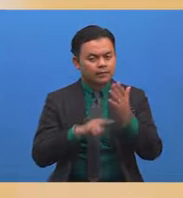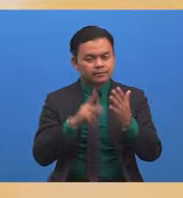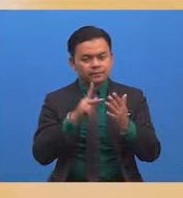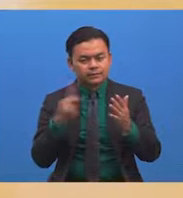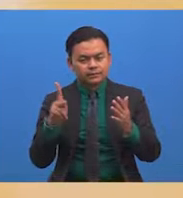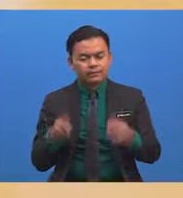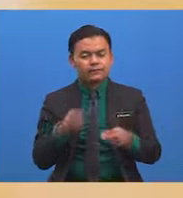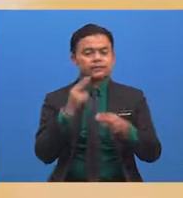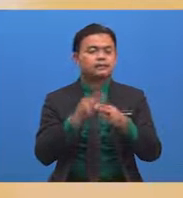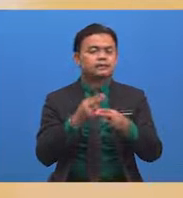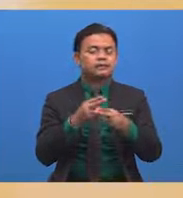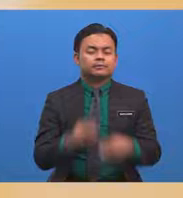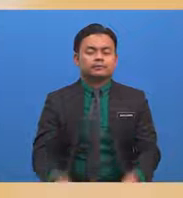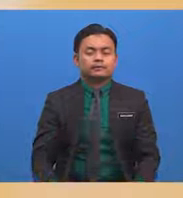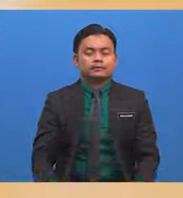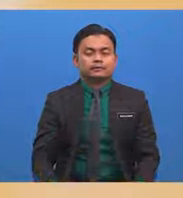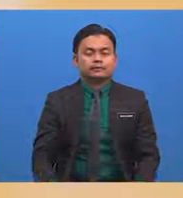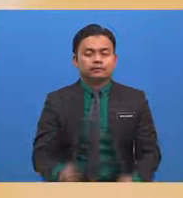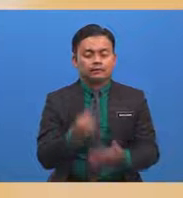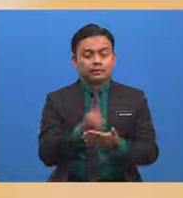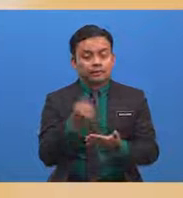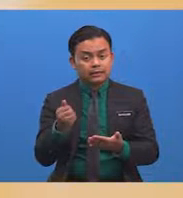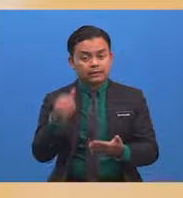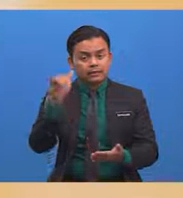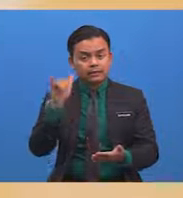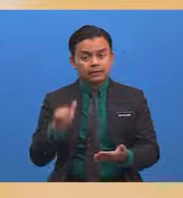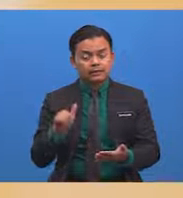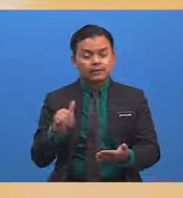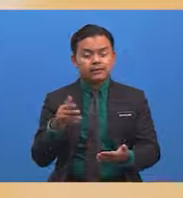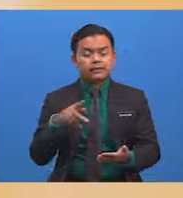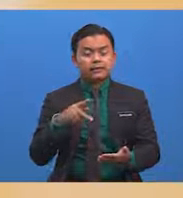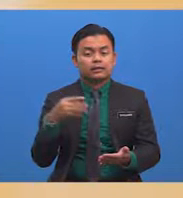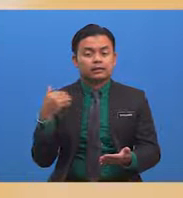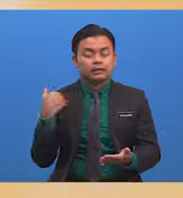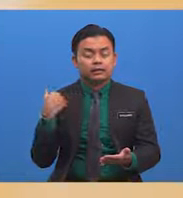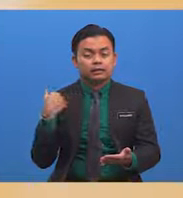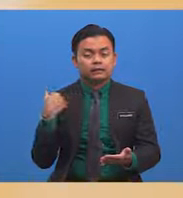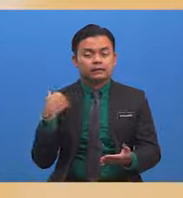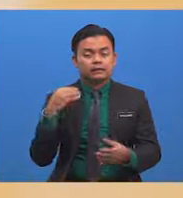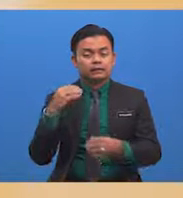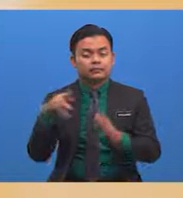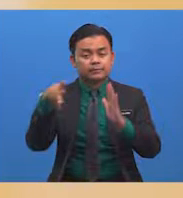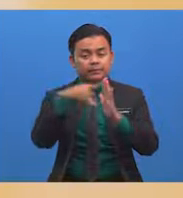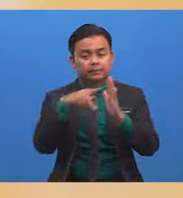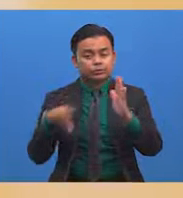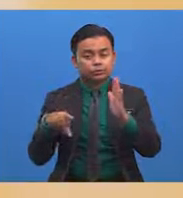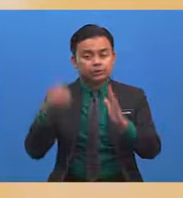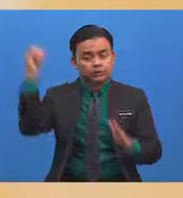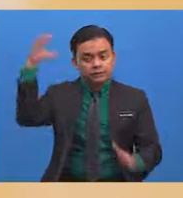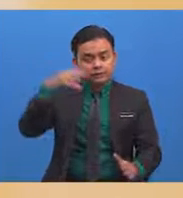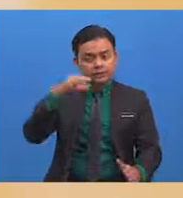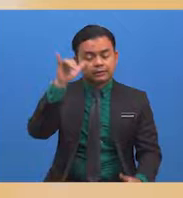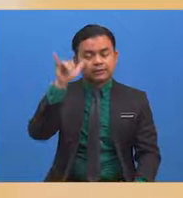Apakah nama alat yang mempunyai ciri pantulan cahaya